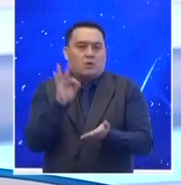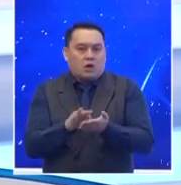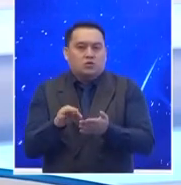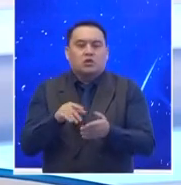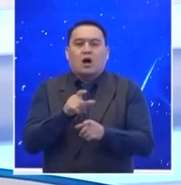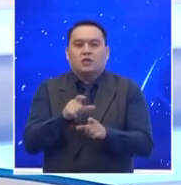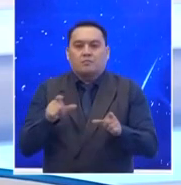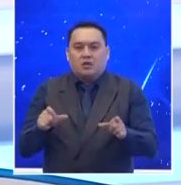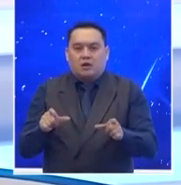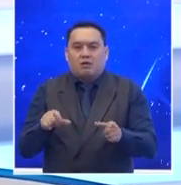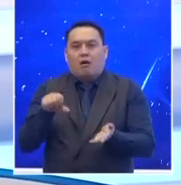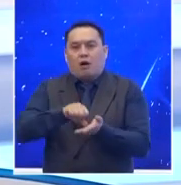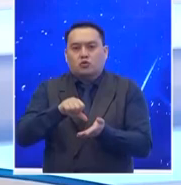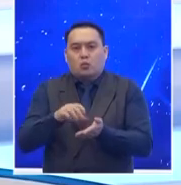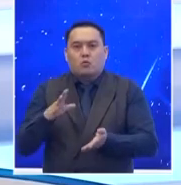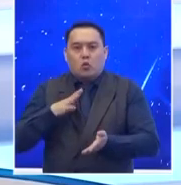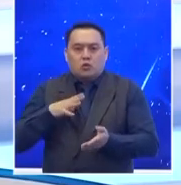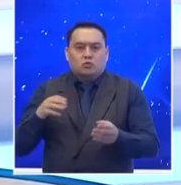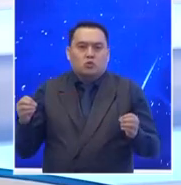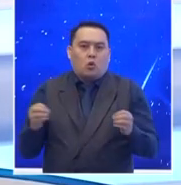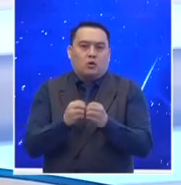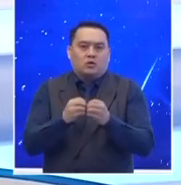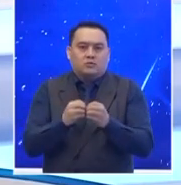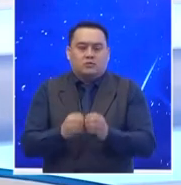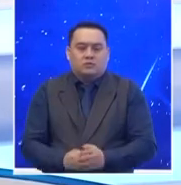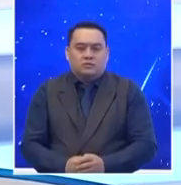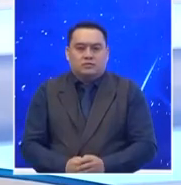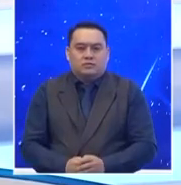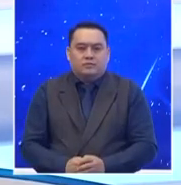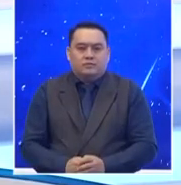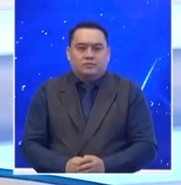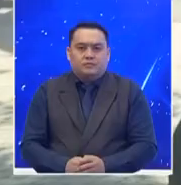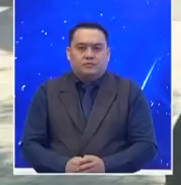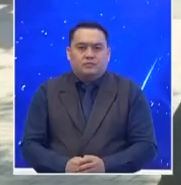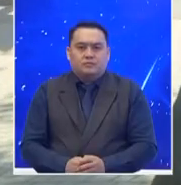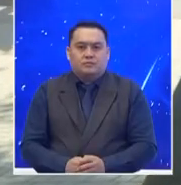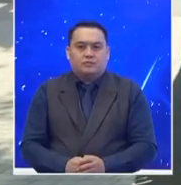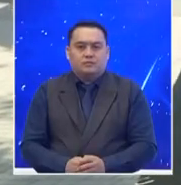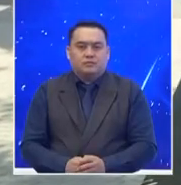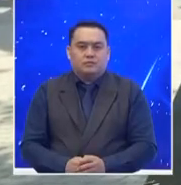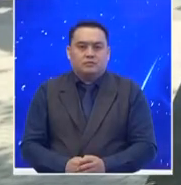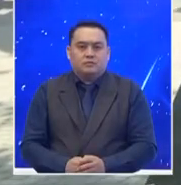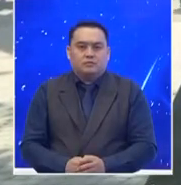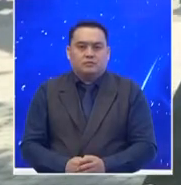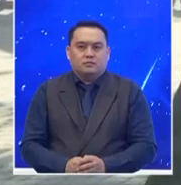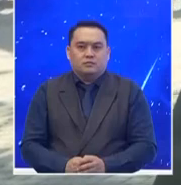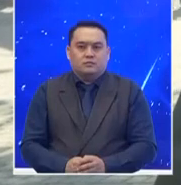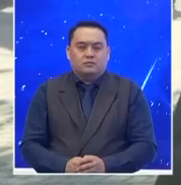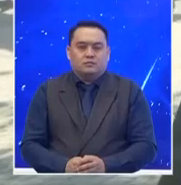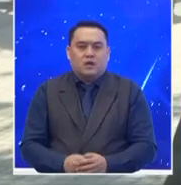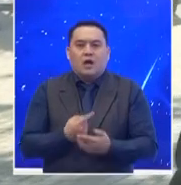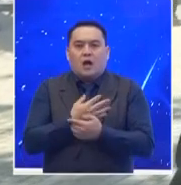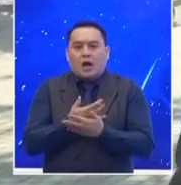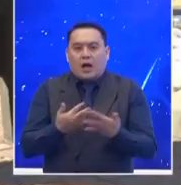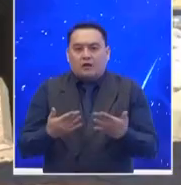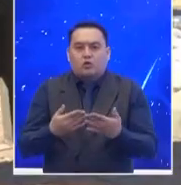жаяу жүргіншілердің қатысуымен болатын жол көлік оқиғаларының алдын алу. Жол ережелерін сақтамағандықтан әртүрлі